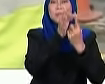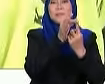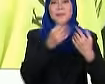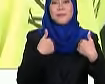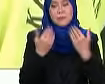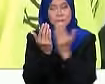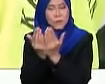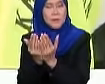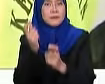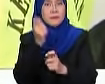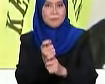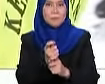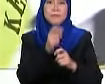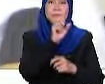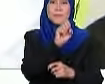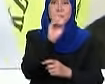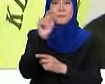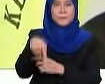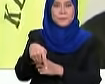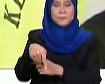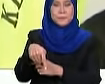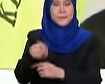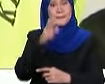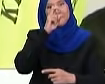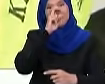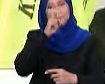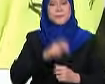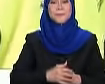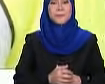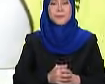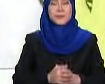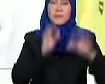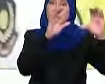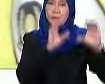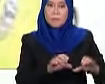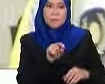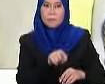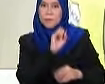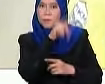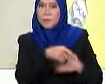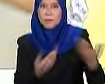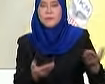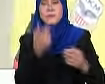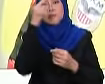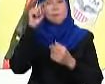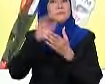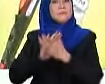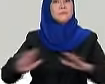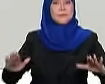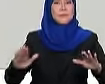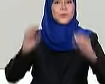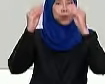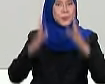PH sekolah menetapkan prosedur operasi standar t-shop yang ketat langkah itu bukan saja demi keselamatan pelajar dan guru